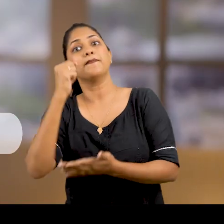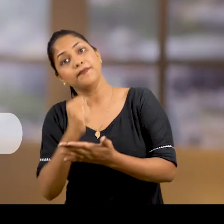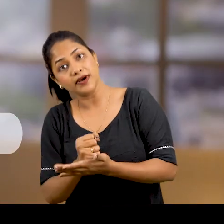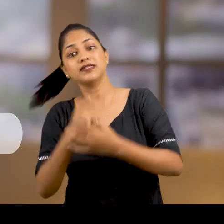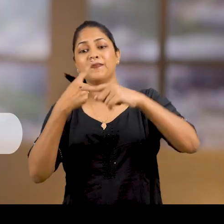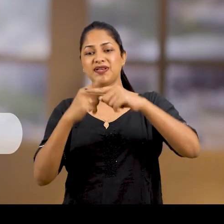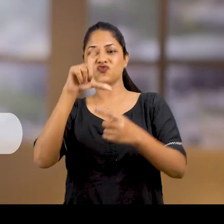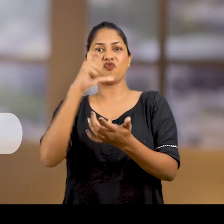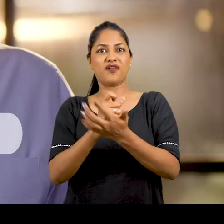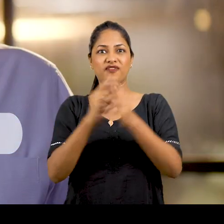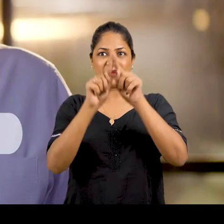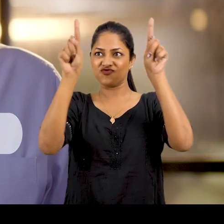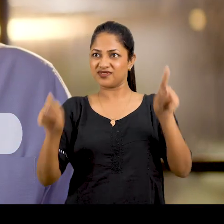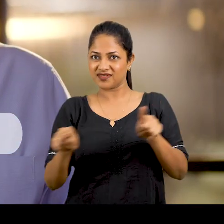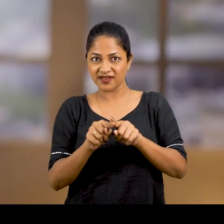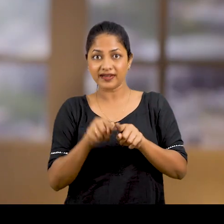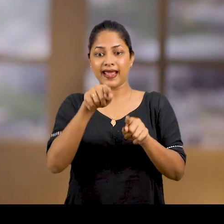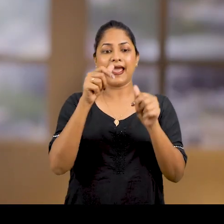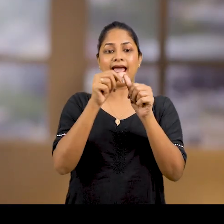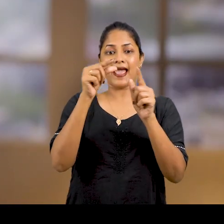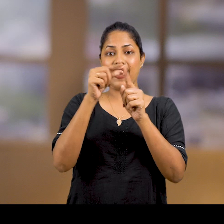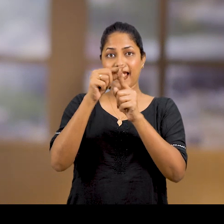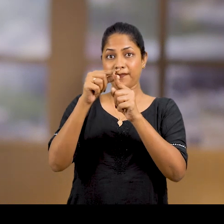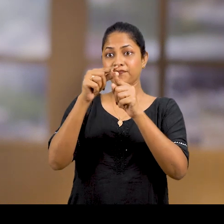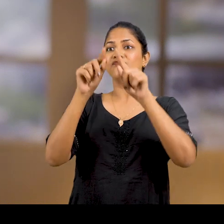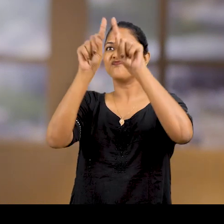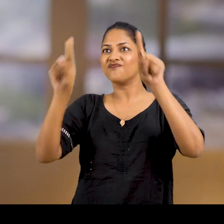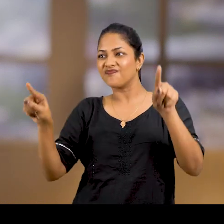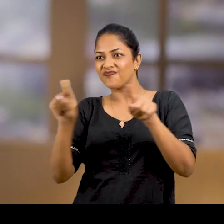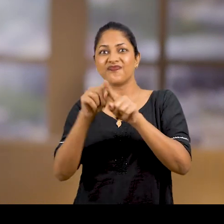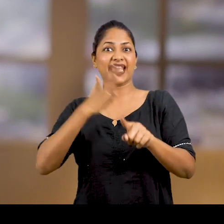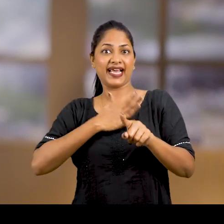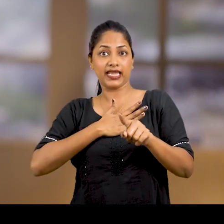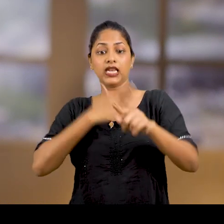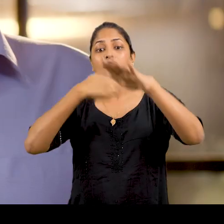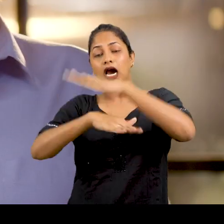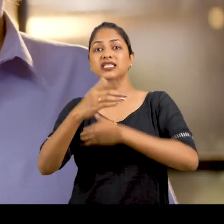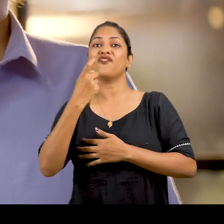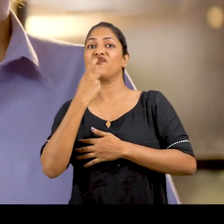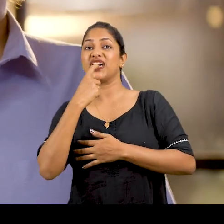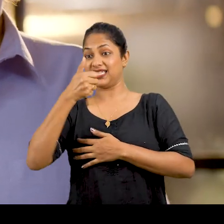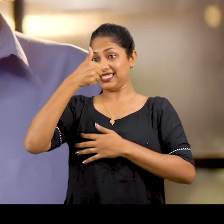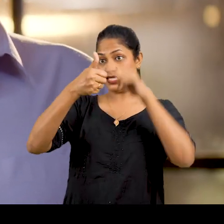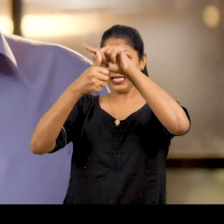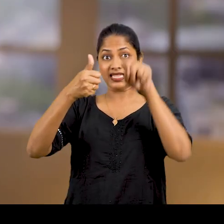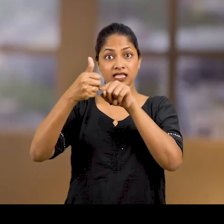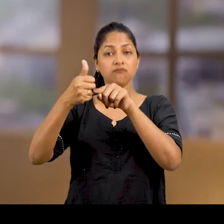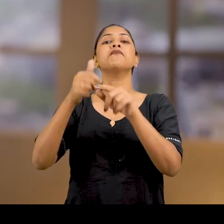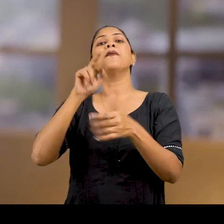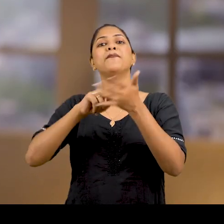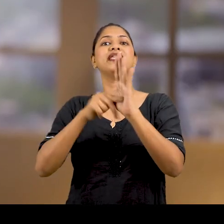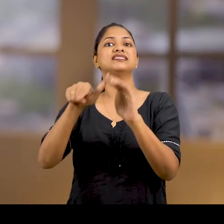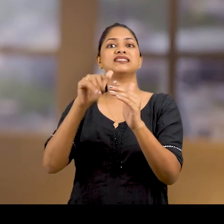మరియు యాప్ నిర్ధారణ స్క్రీన్ పై ఇలా ఆకుపచ్చని త్రిభుజం లోపల తెల్లటి బ్రొటన్ వేలు పైకుండాలి.